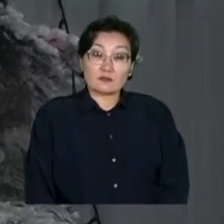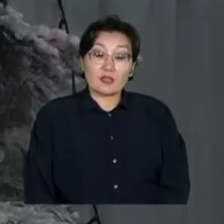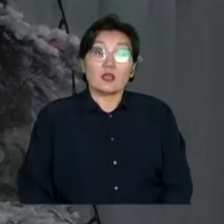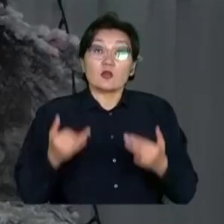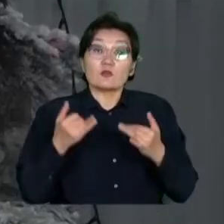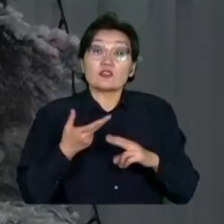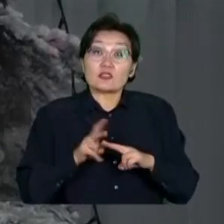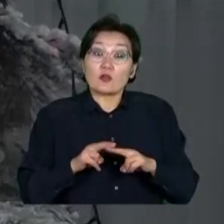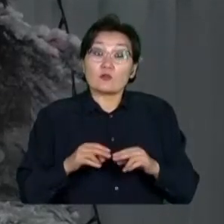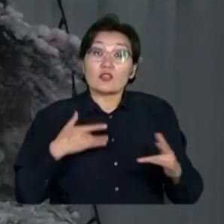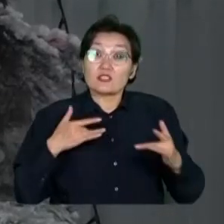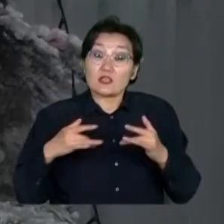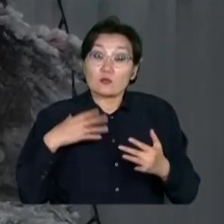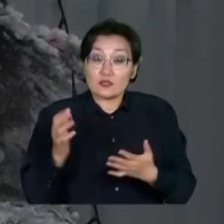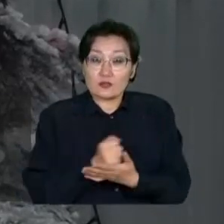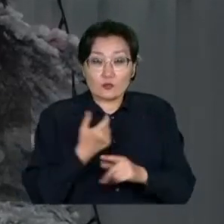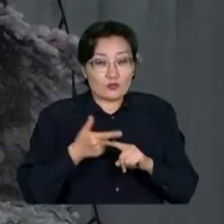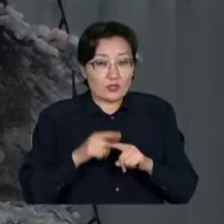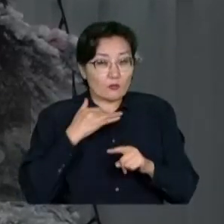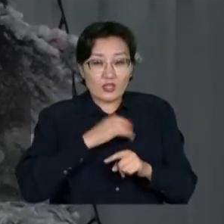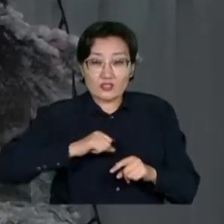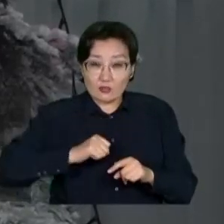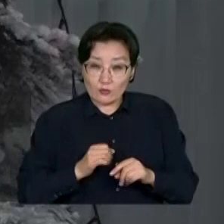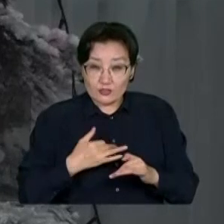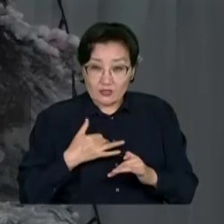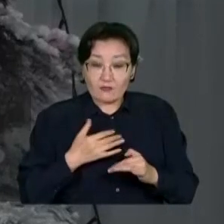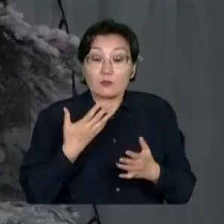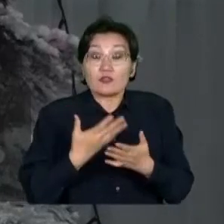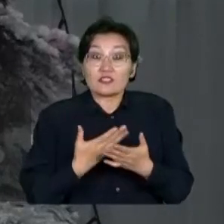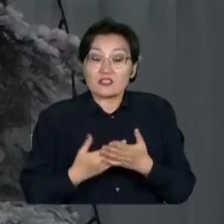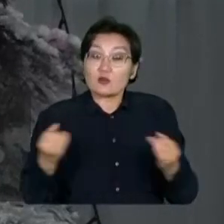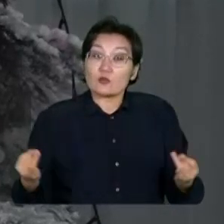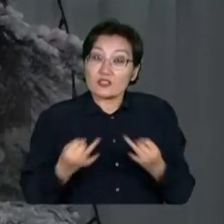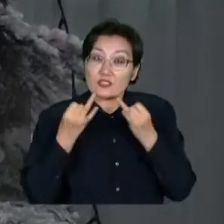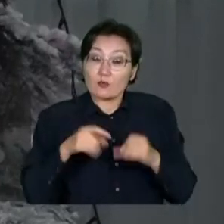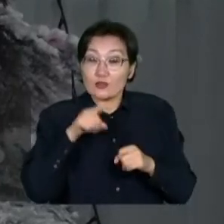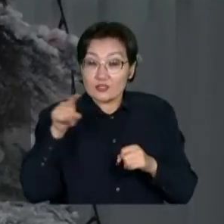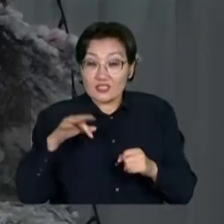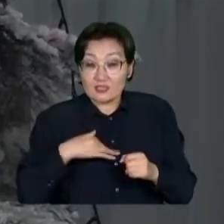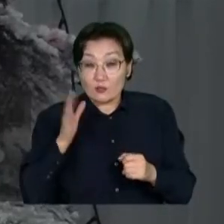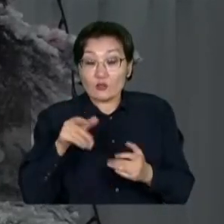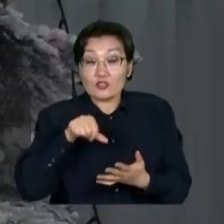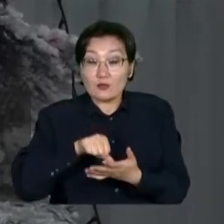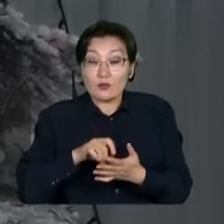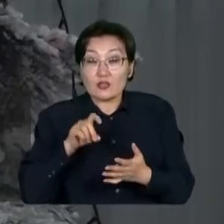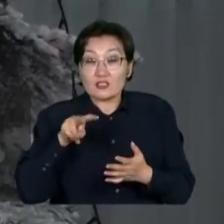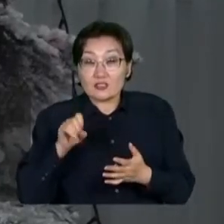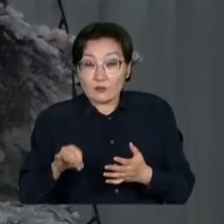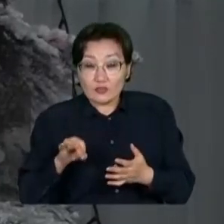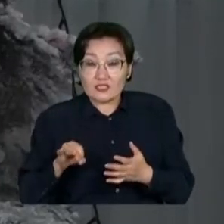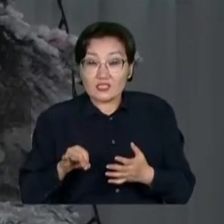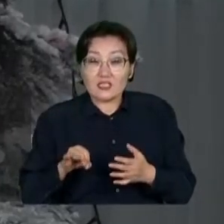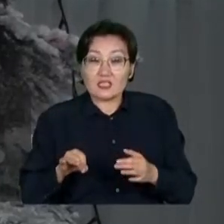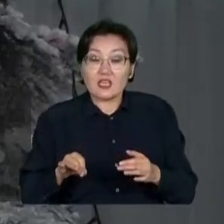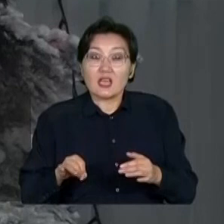благодаря этому мюзи я нашла себе очень много друзей Сегодня мы демонстрируем интересные номера А я буду выступать в роли непоседливого